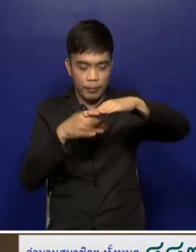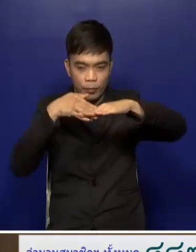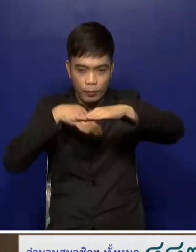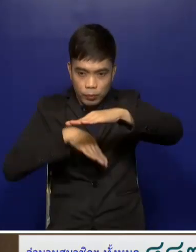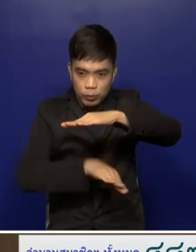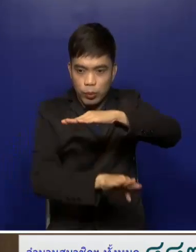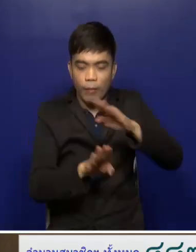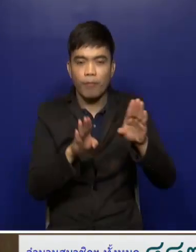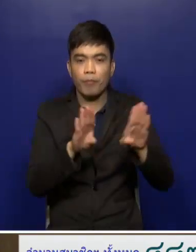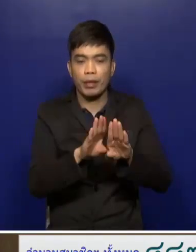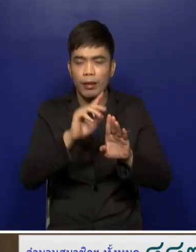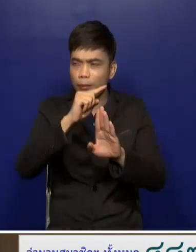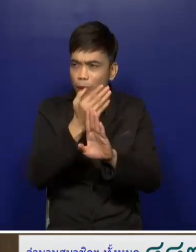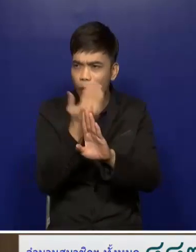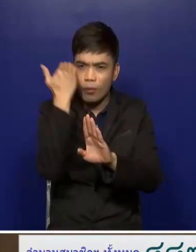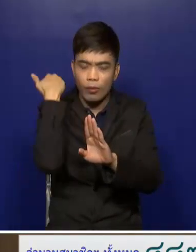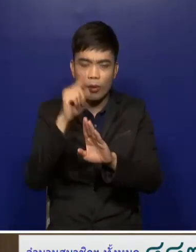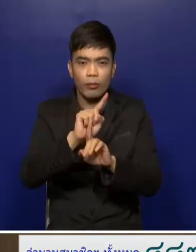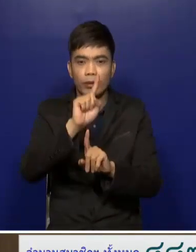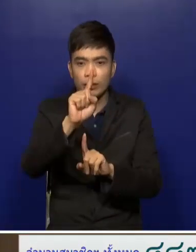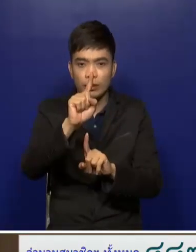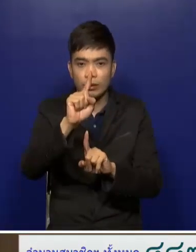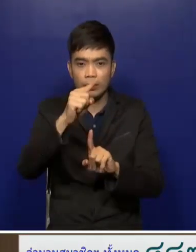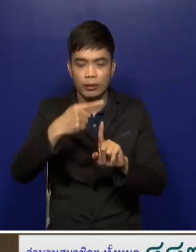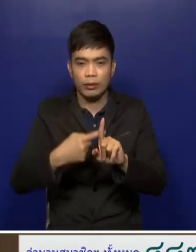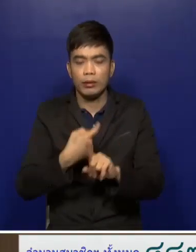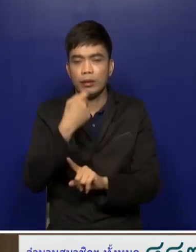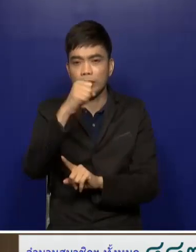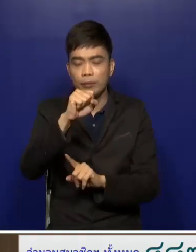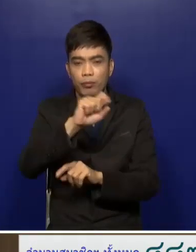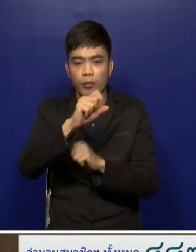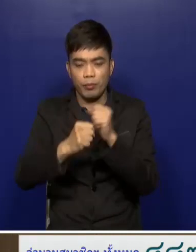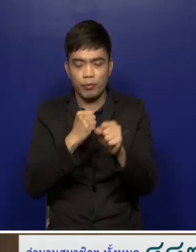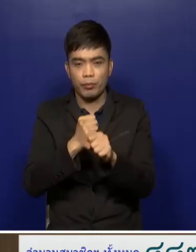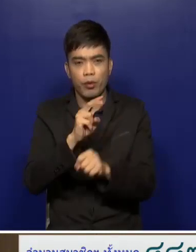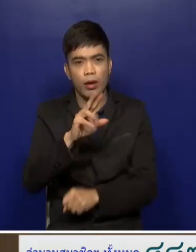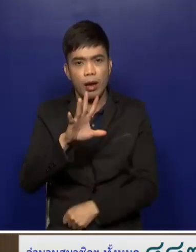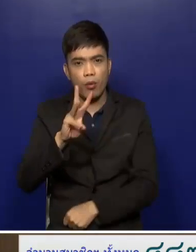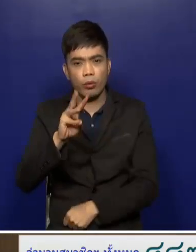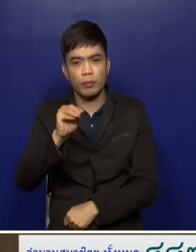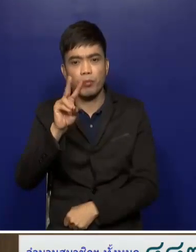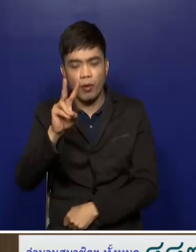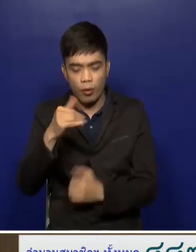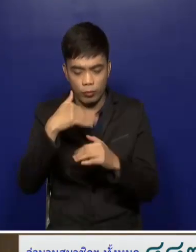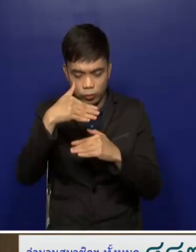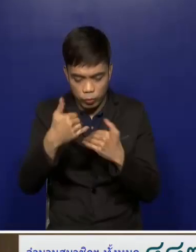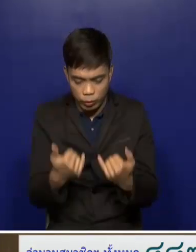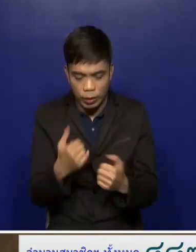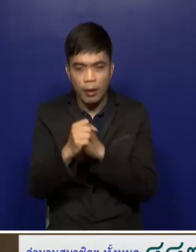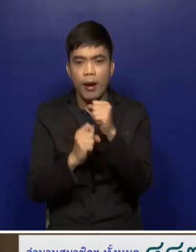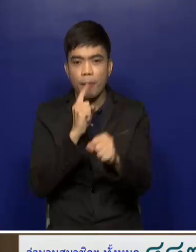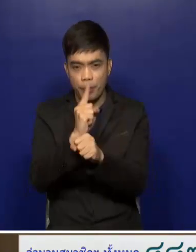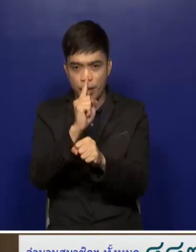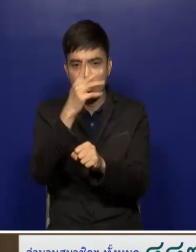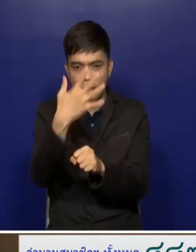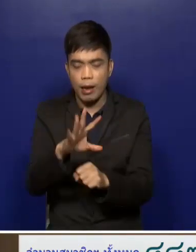1ตุลาคม2562ผ่านมาแล้ว1ปีครับท่านประธานซึ่งปัญหานี้กระผม